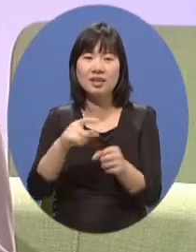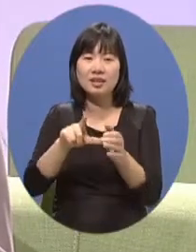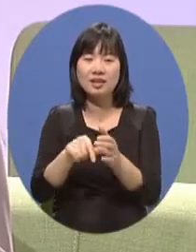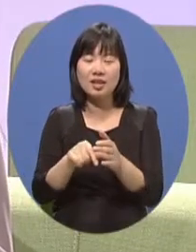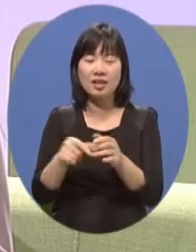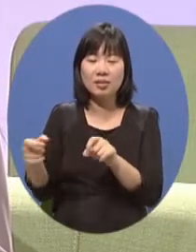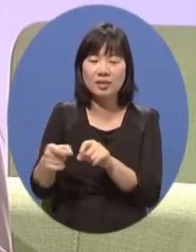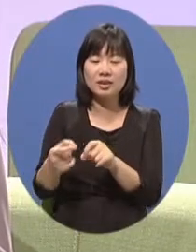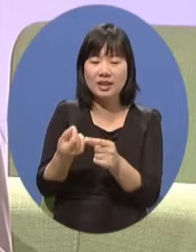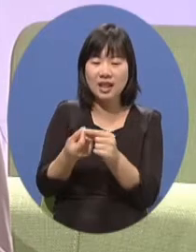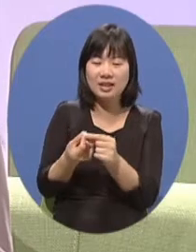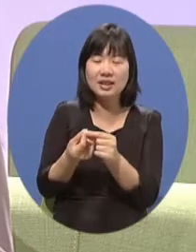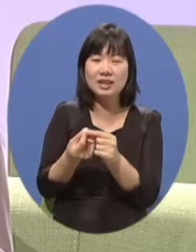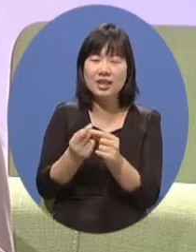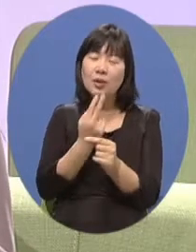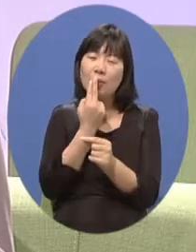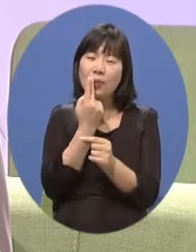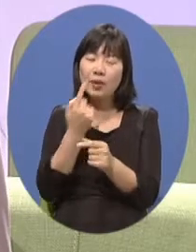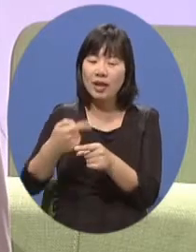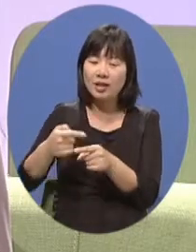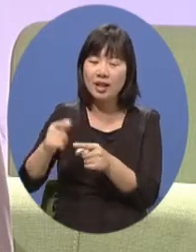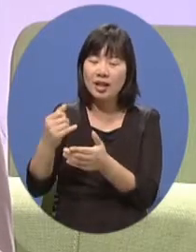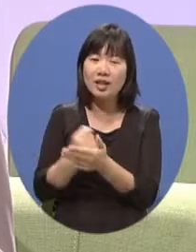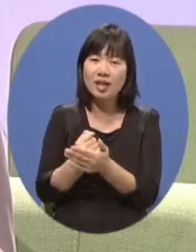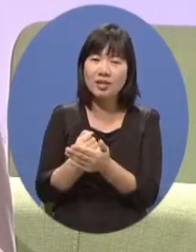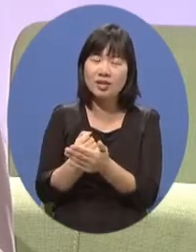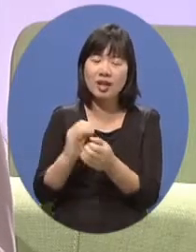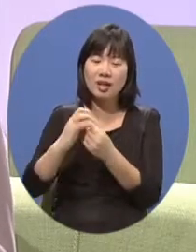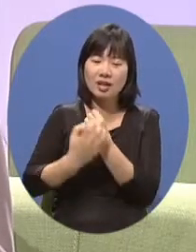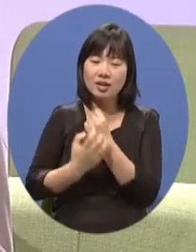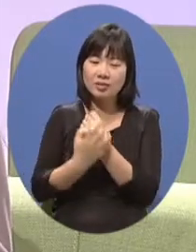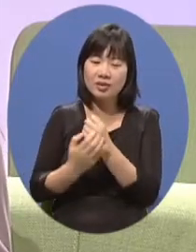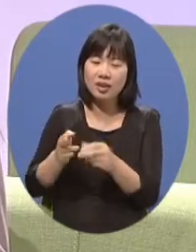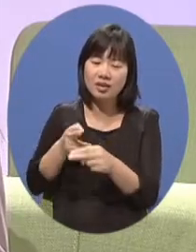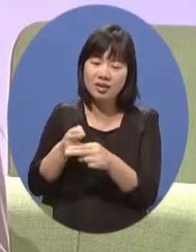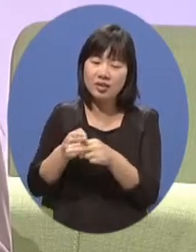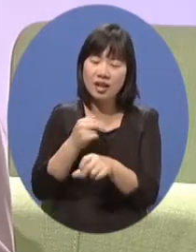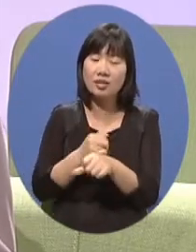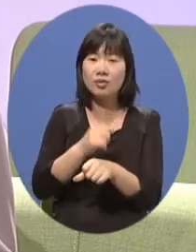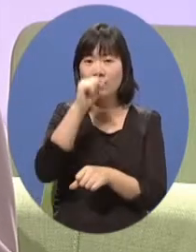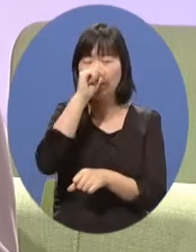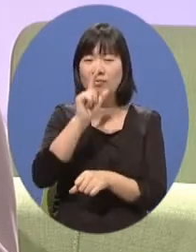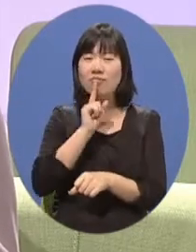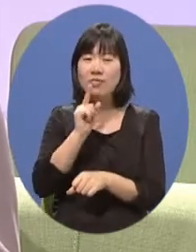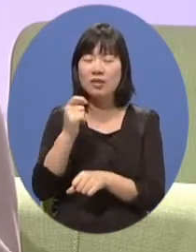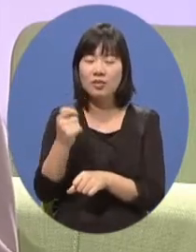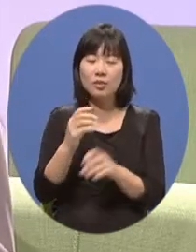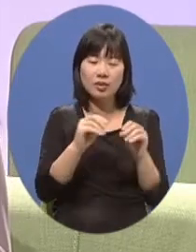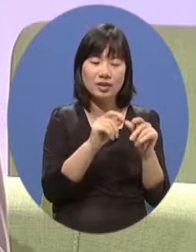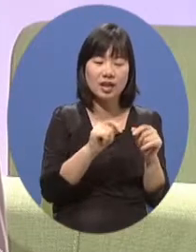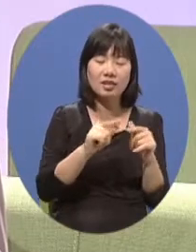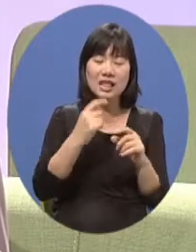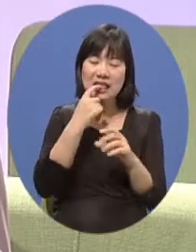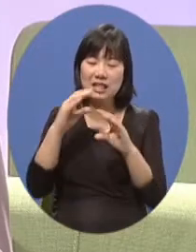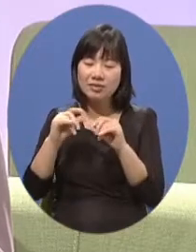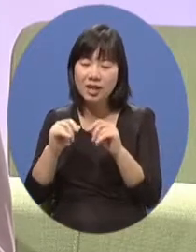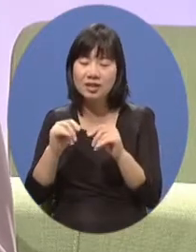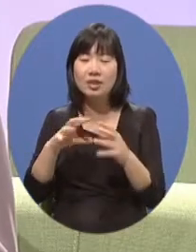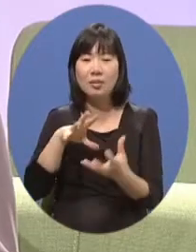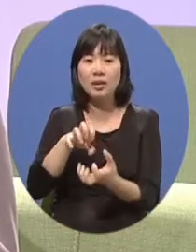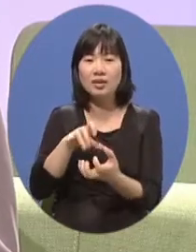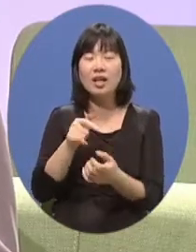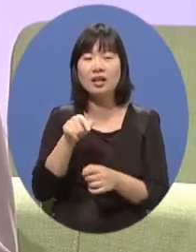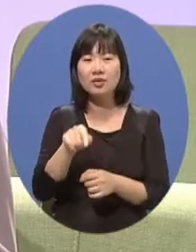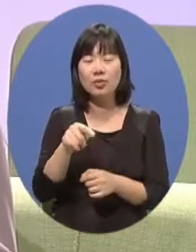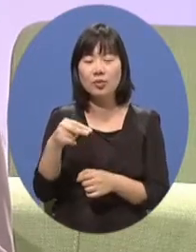작은 플라스틱 칼로 이제 뭐 감자 같은 걸 썰게 하신다든지 이런 것도 좋고요. 아니면 요즘 이렇게 찰흙이나 밀가루 반죽도 많이 있거든요. 네.